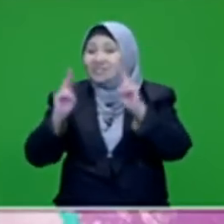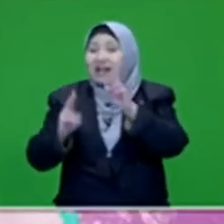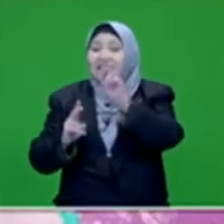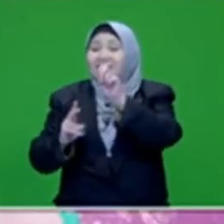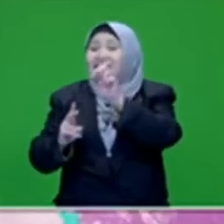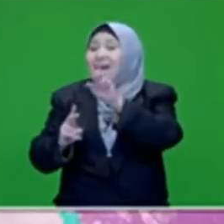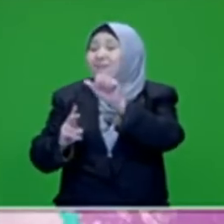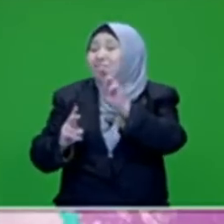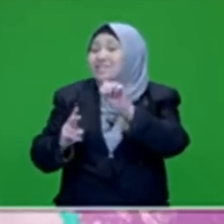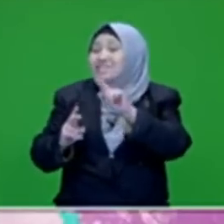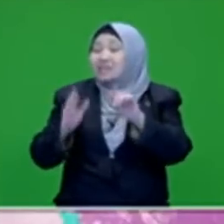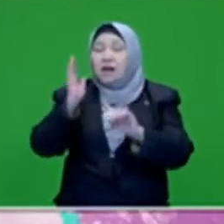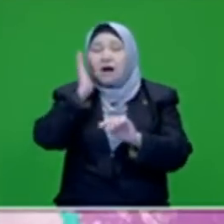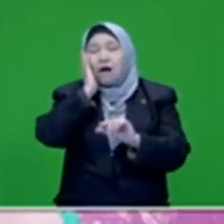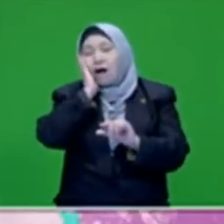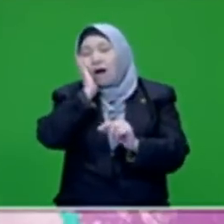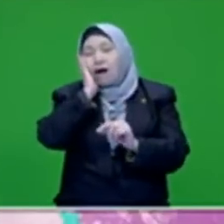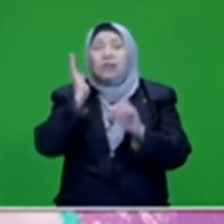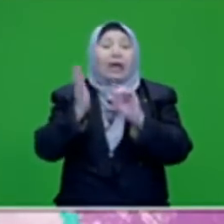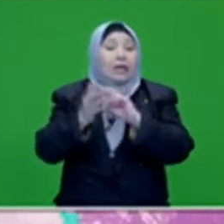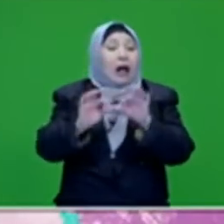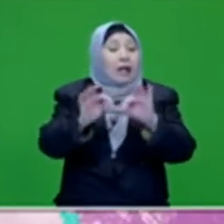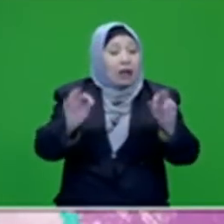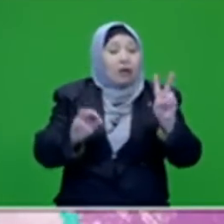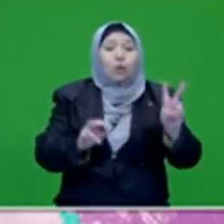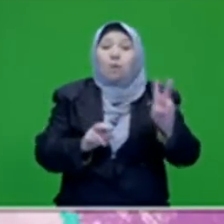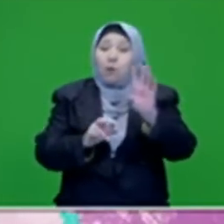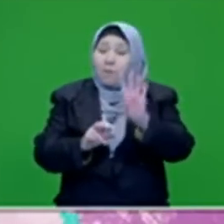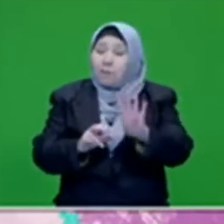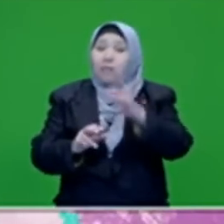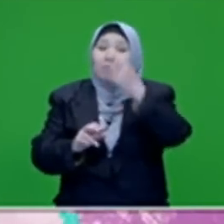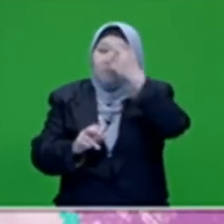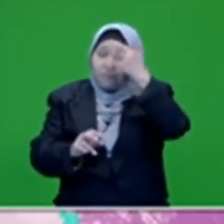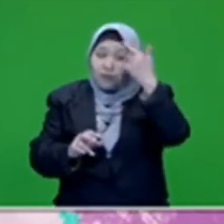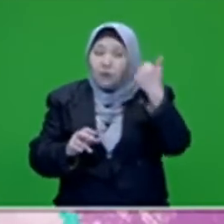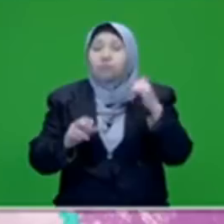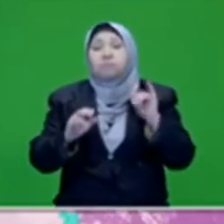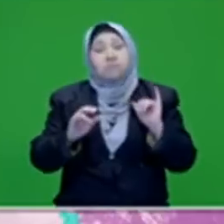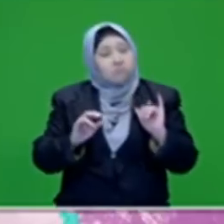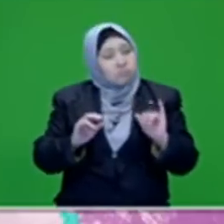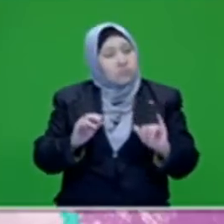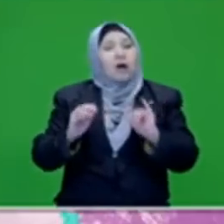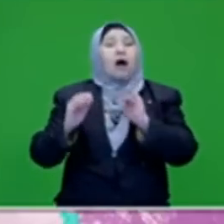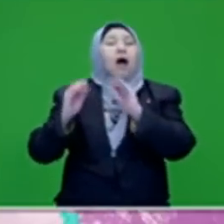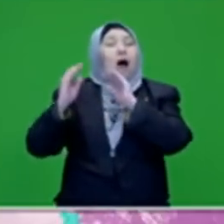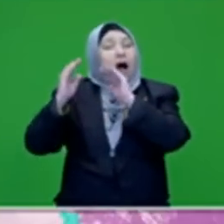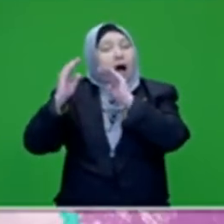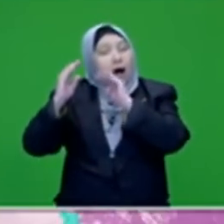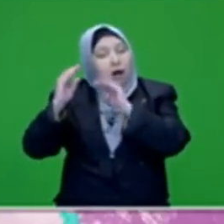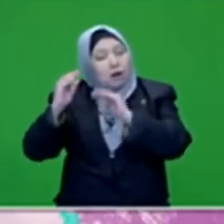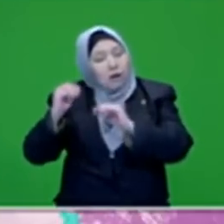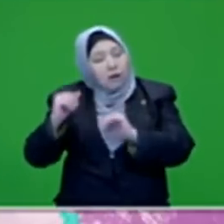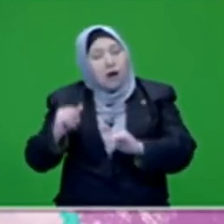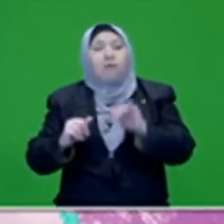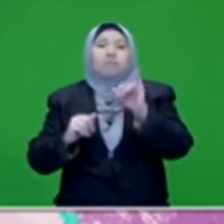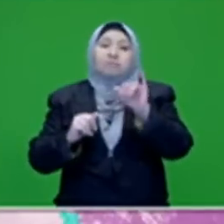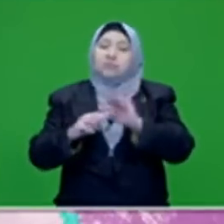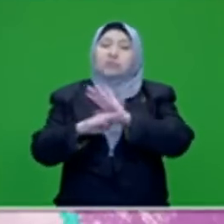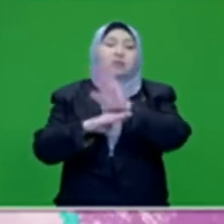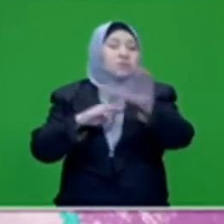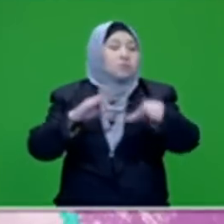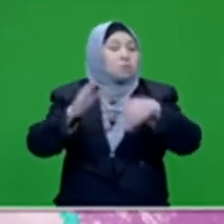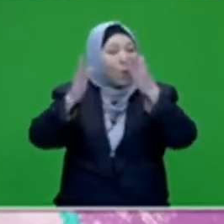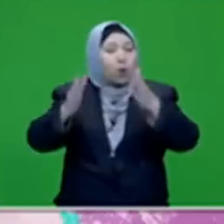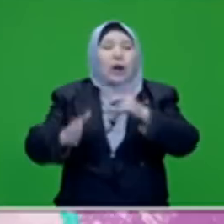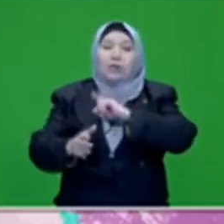Tarmizi, daripada ayat yang ke-24. Kerana memang harapnya semua umat